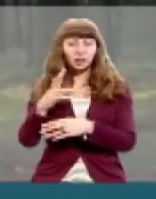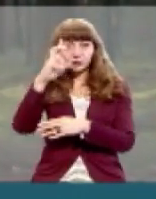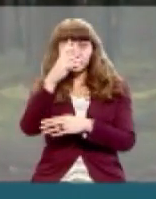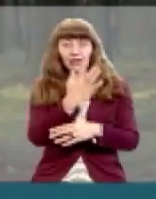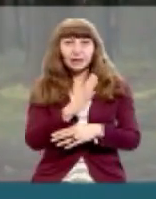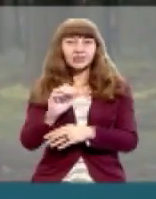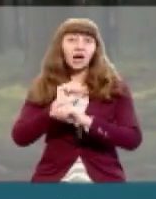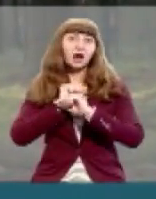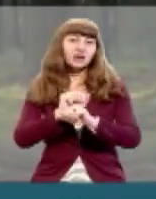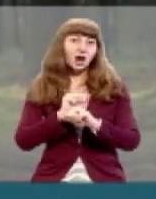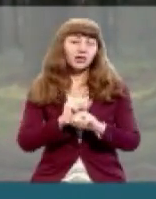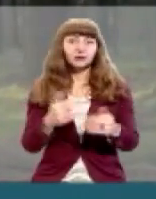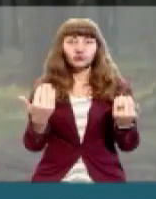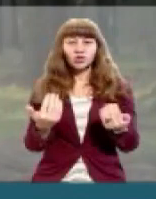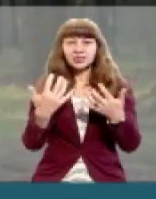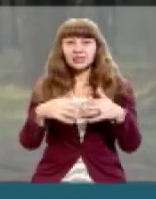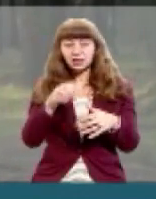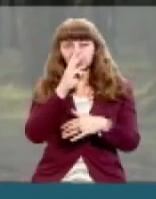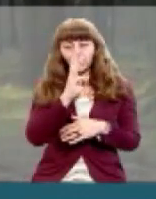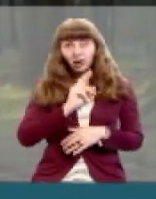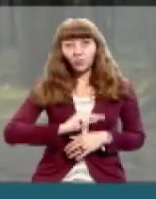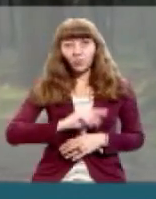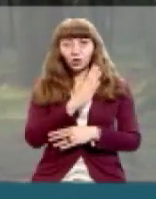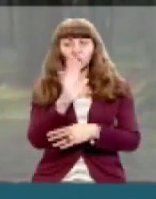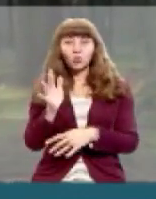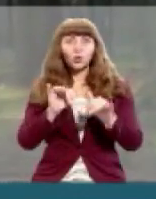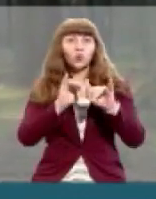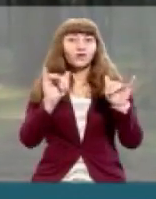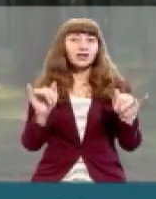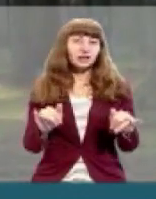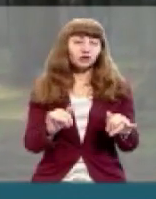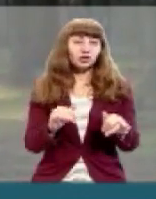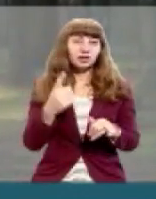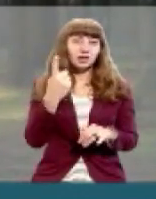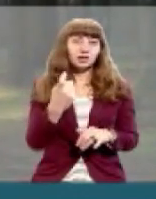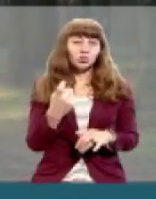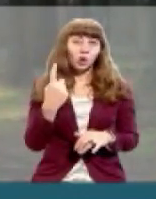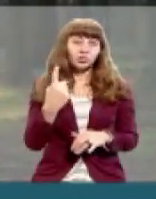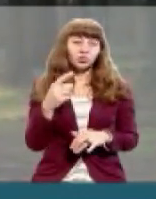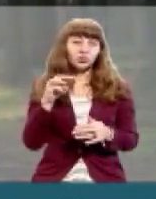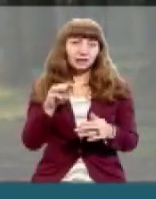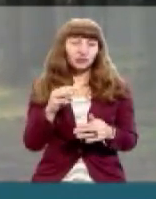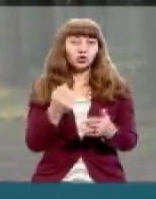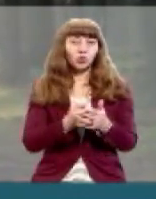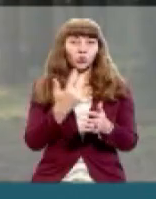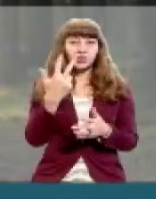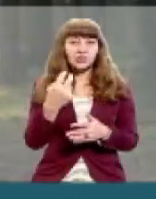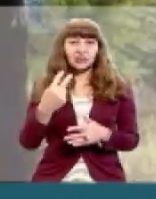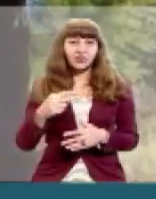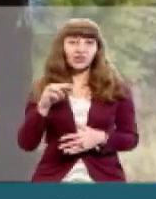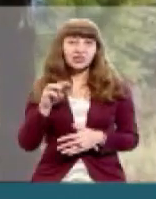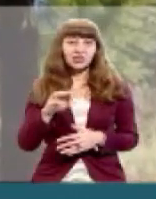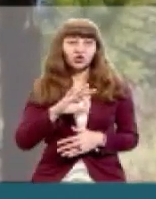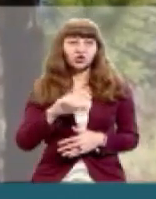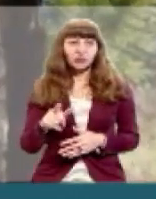ұйымдар жатады. Енді қызметкерлердің орташа жалақысы атқаратын қызметі мен жұмыс өтіліне байланысты 101 мыңнан 320 мың